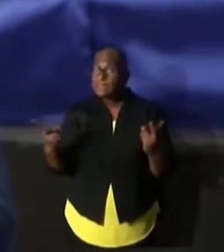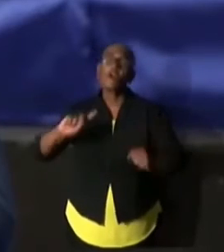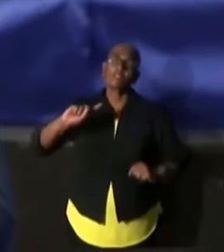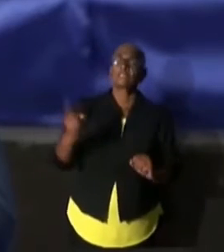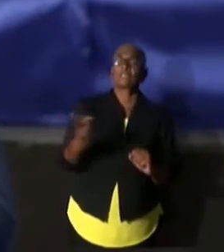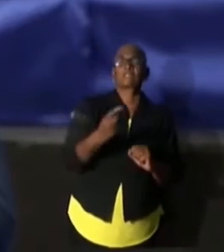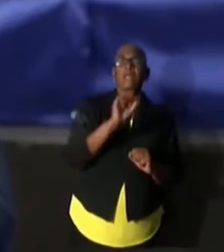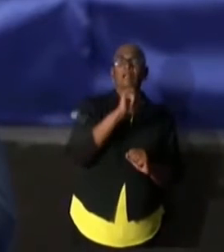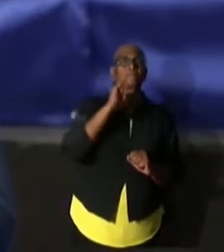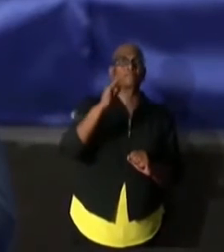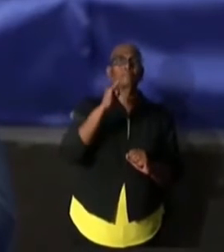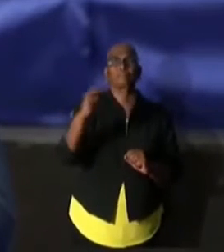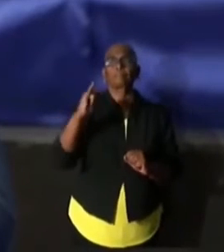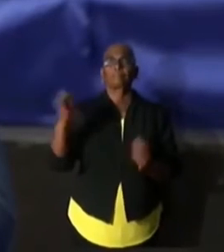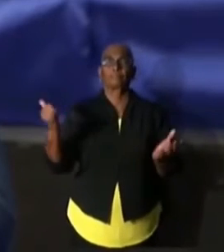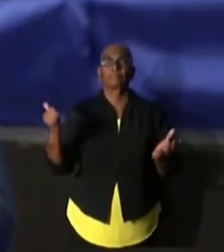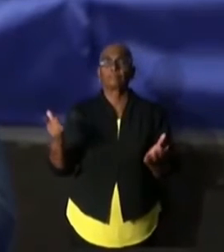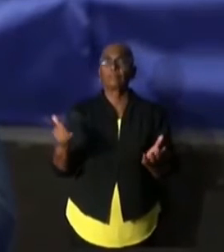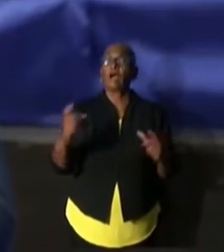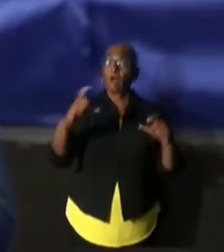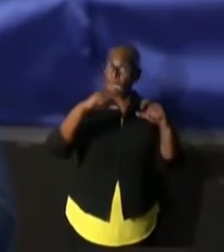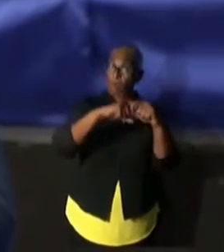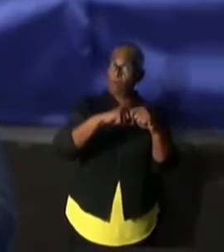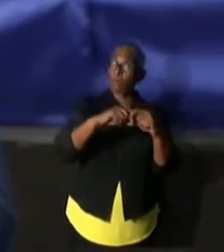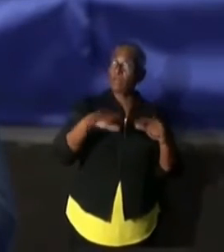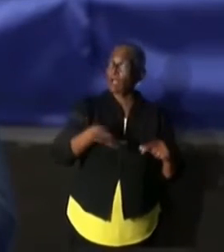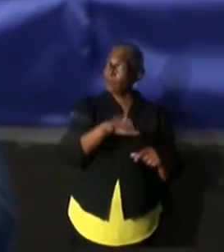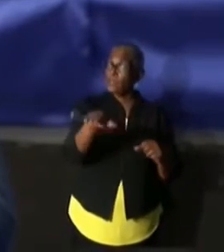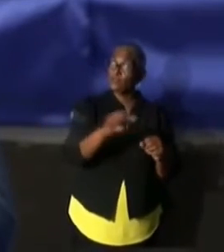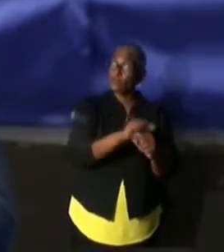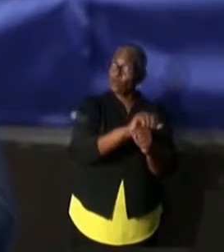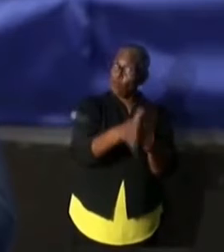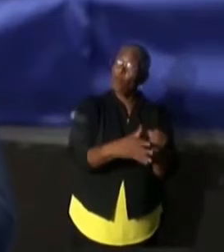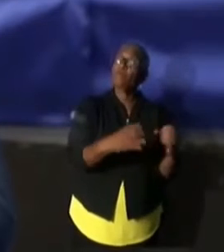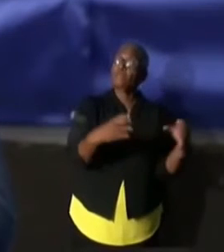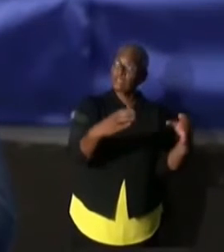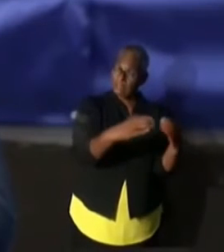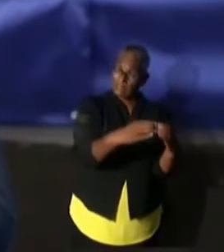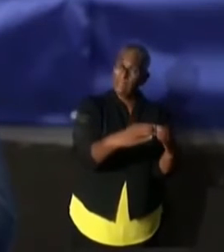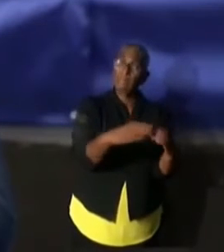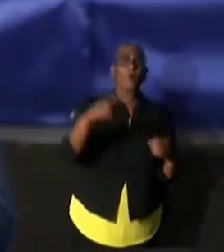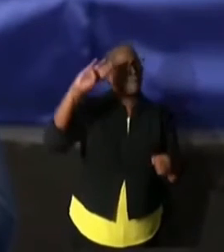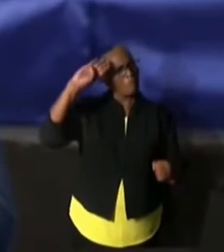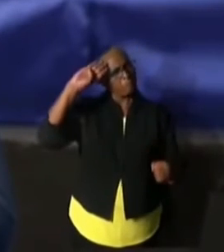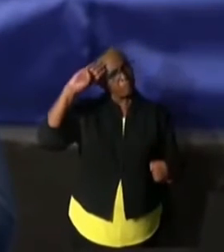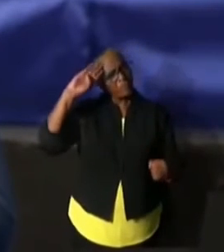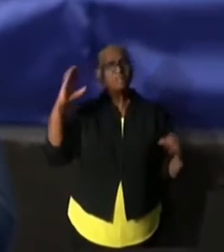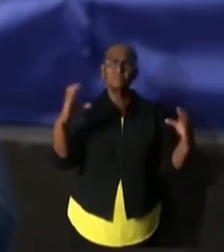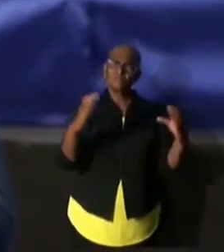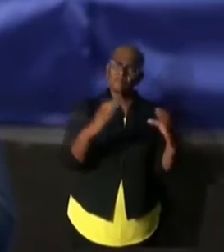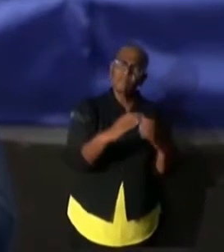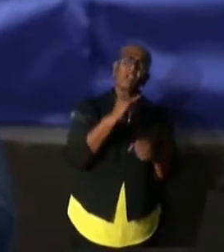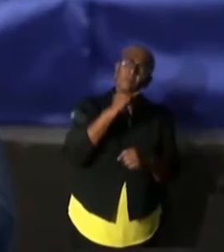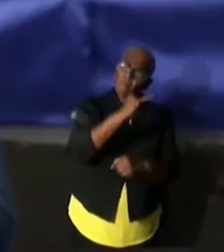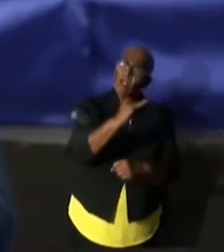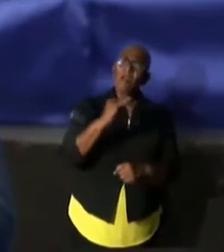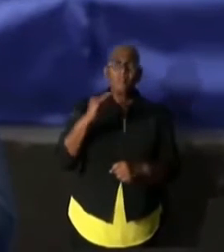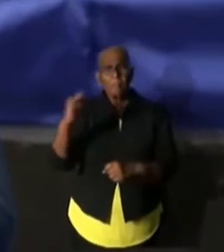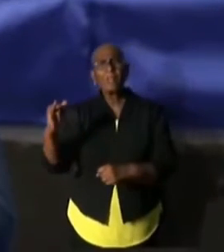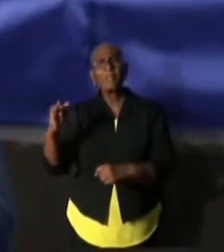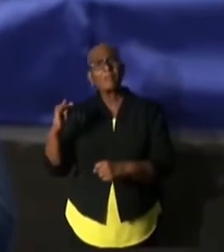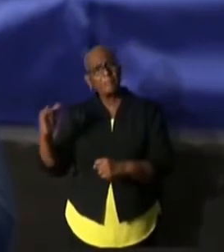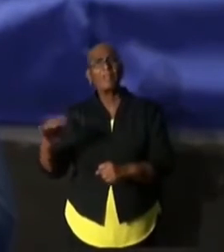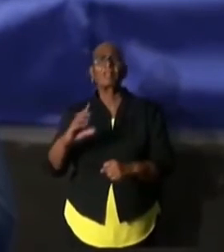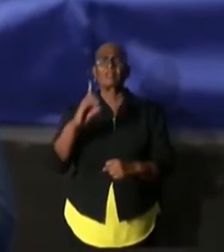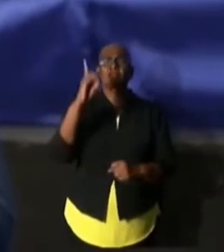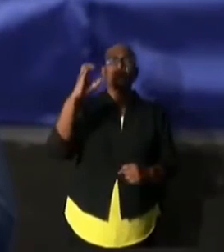reageert. Er zijn contacten met het lokaal COVID-team en de politie die daar adequaat op moeten reageren. De districtscommissaris al